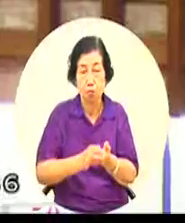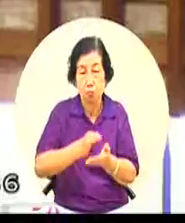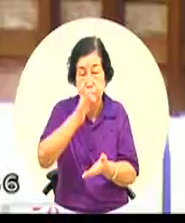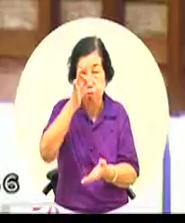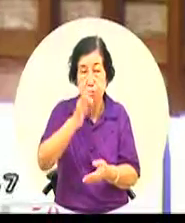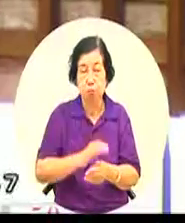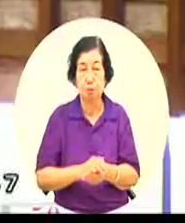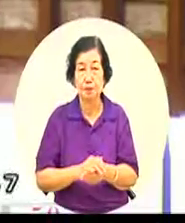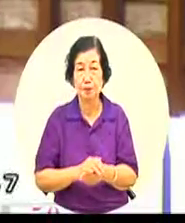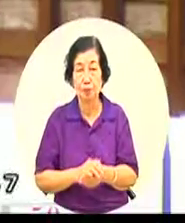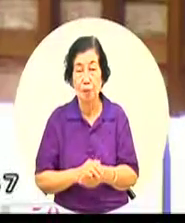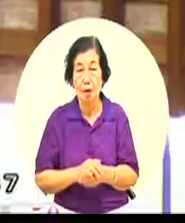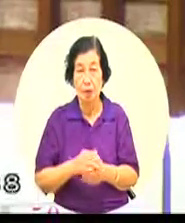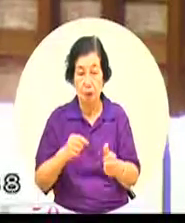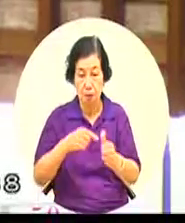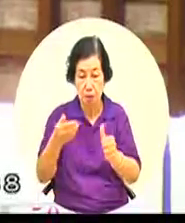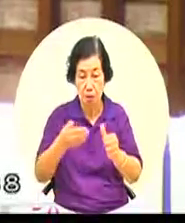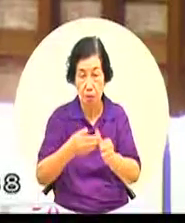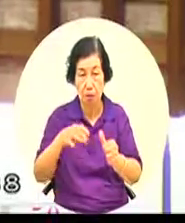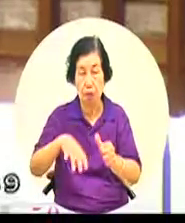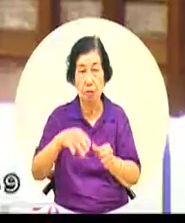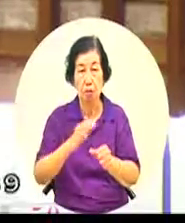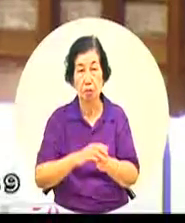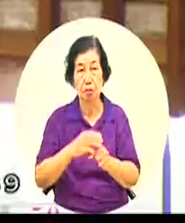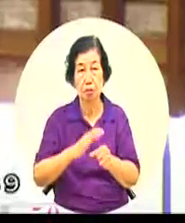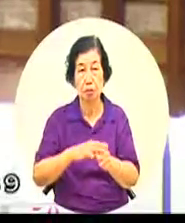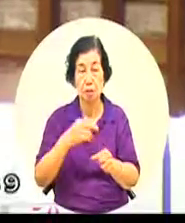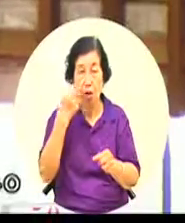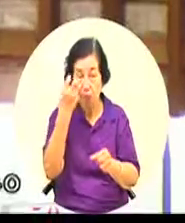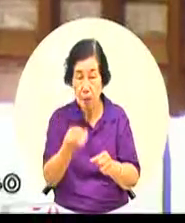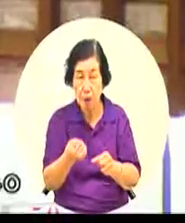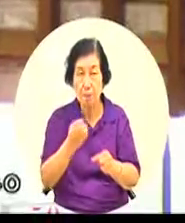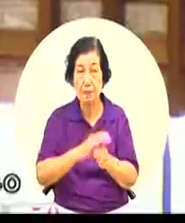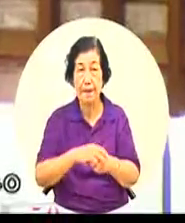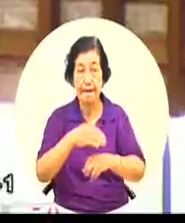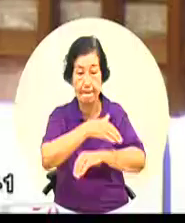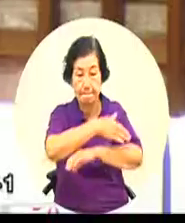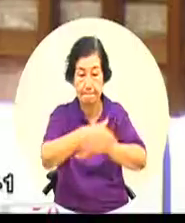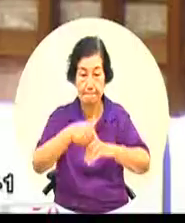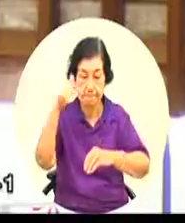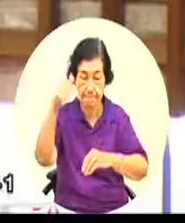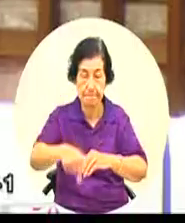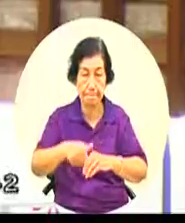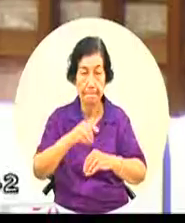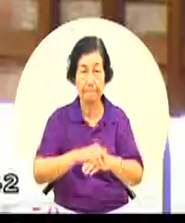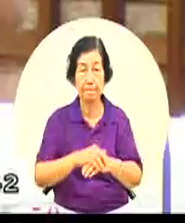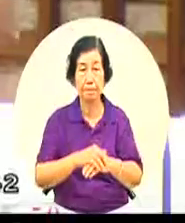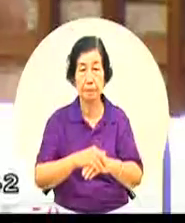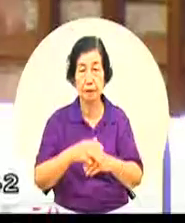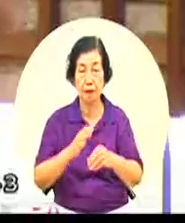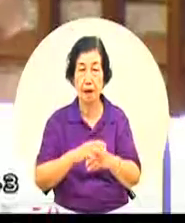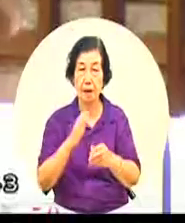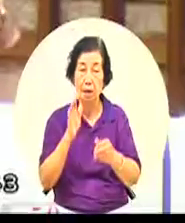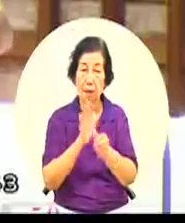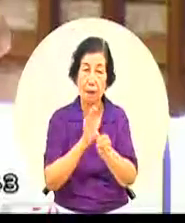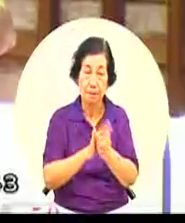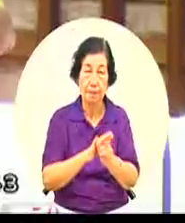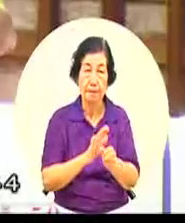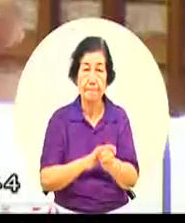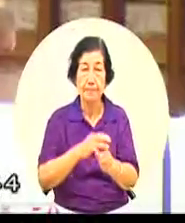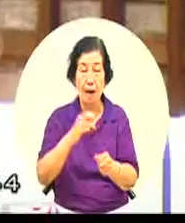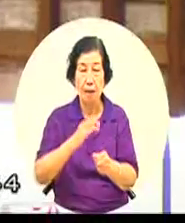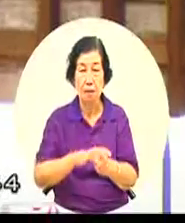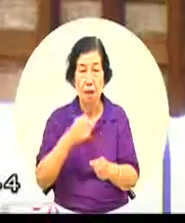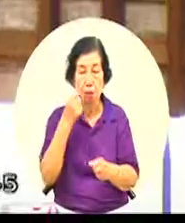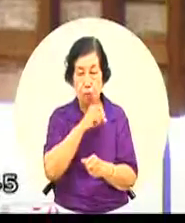比较偏远地区的这个学生营养午餐供给的这些状况？是不是会因为无物件，